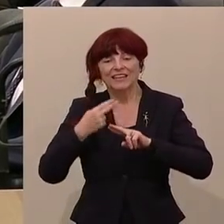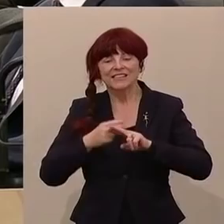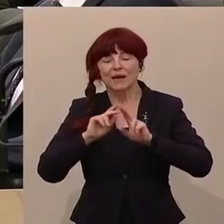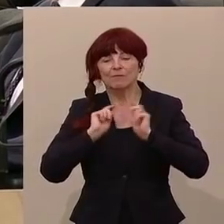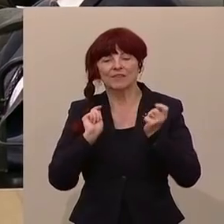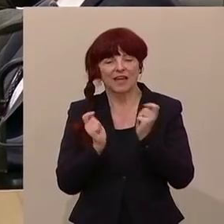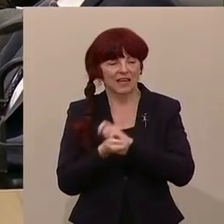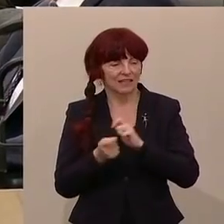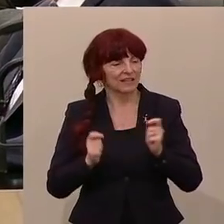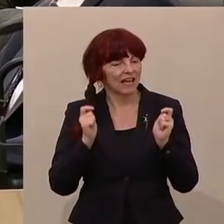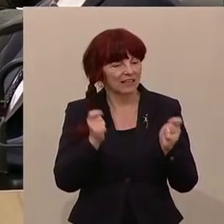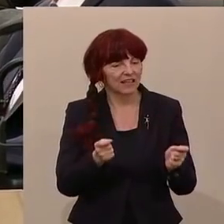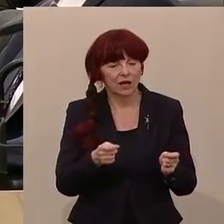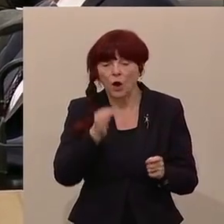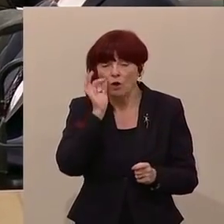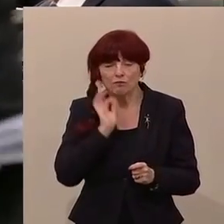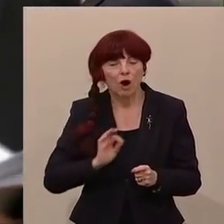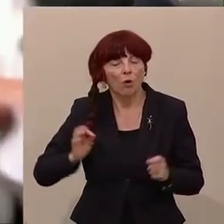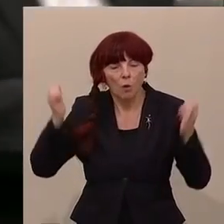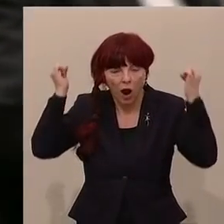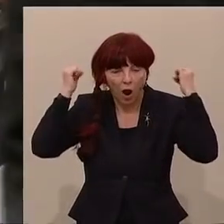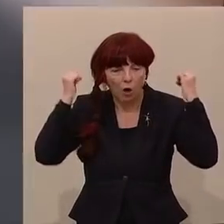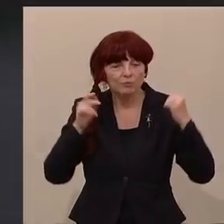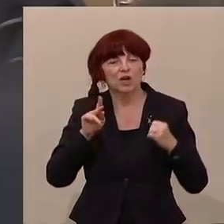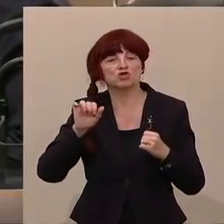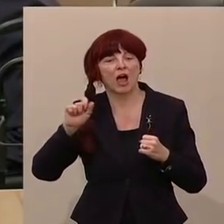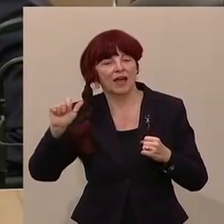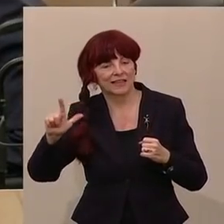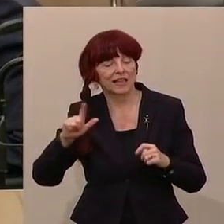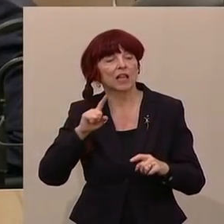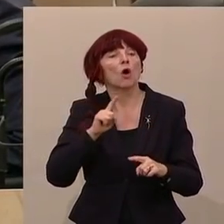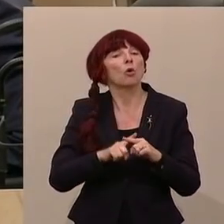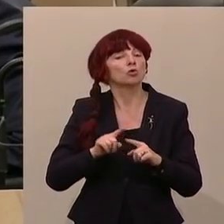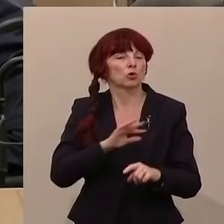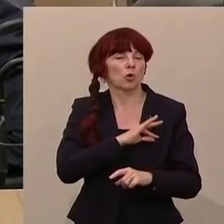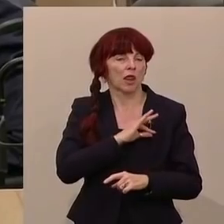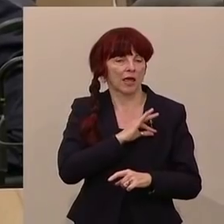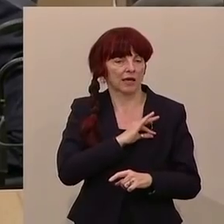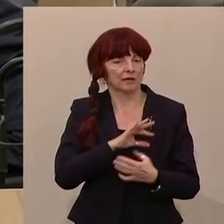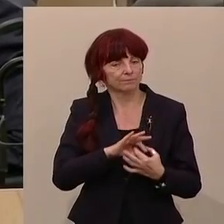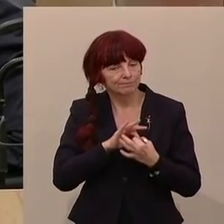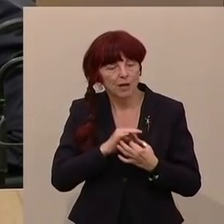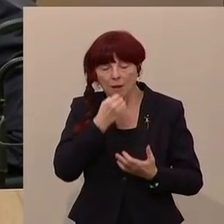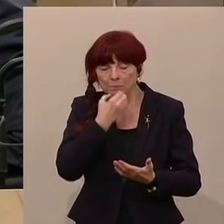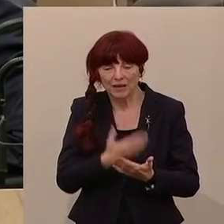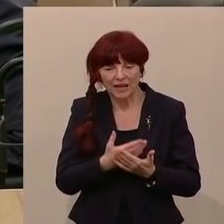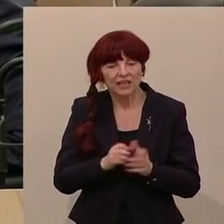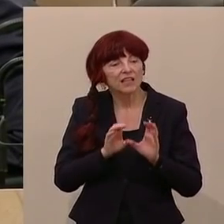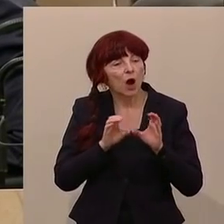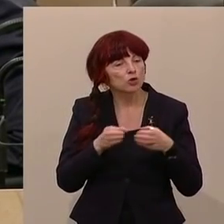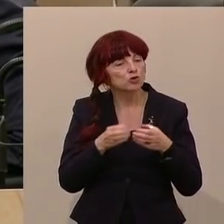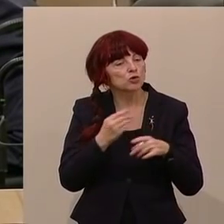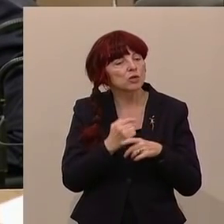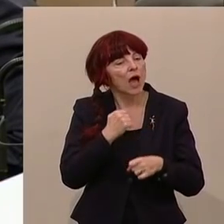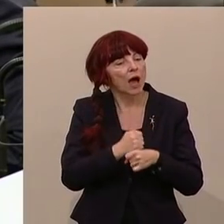der Abgeordneten Petra Haubner, Andrea Michaela Schartl, Kolleginnen und Kollegen, zum Bericht des Ausschusses für Arbeit